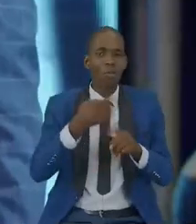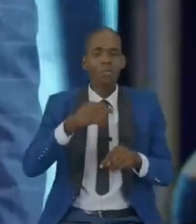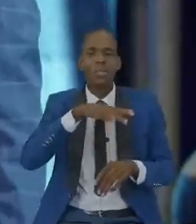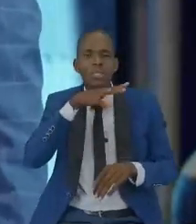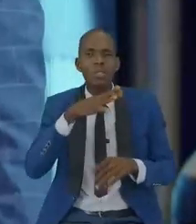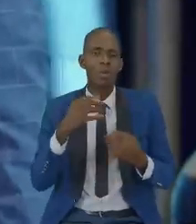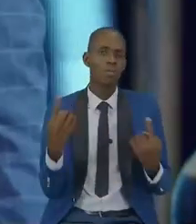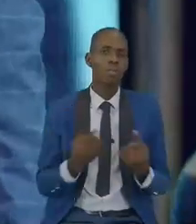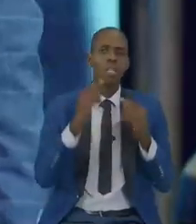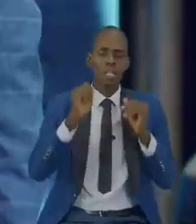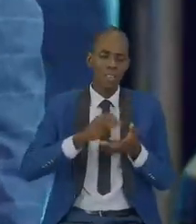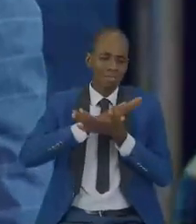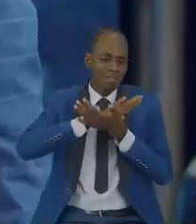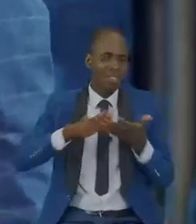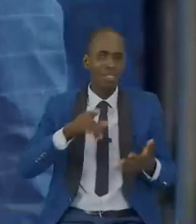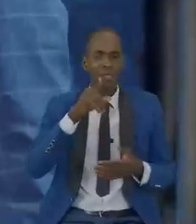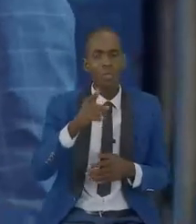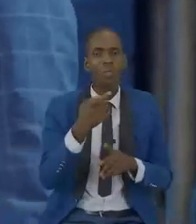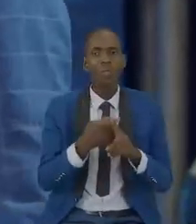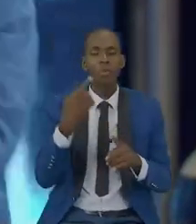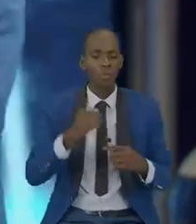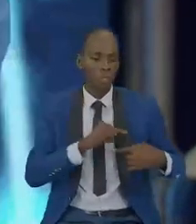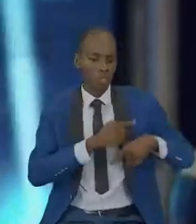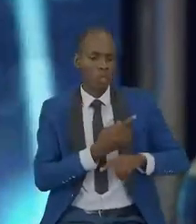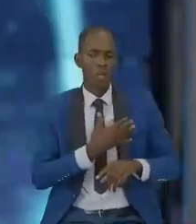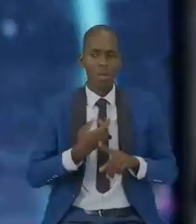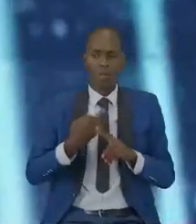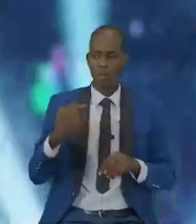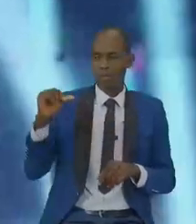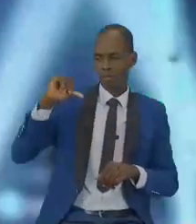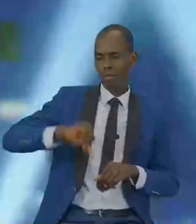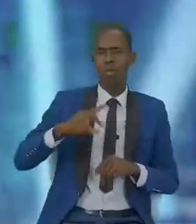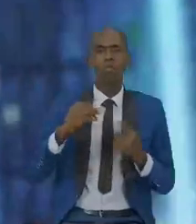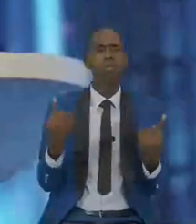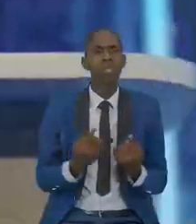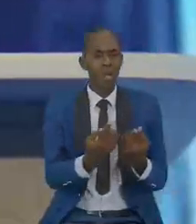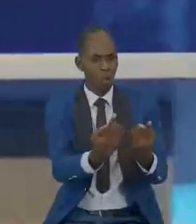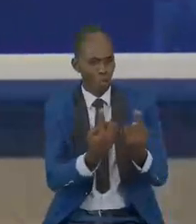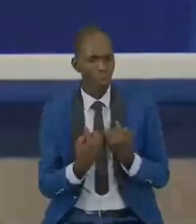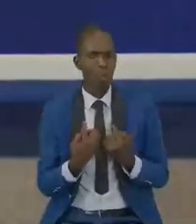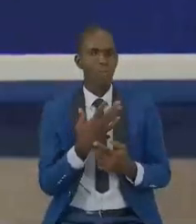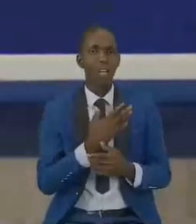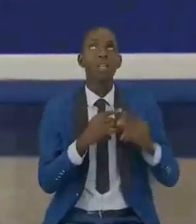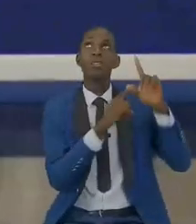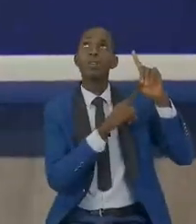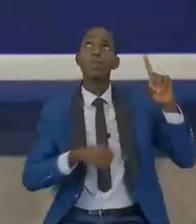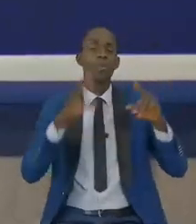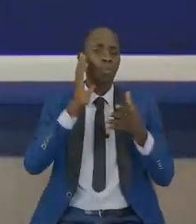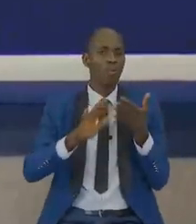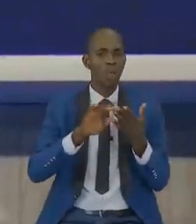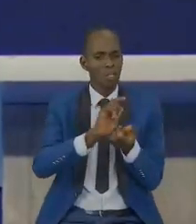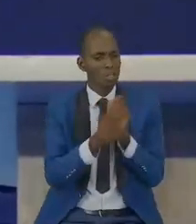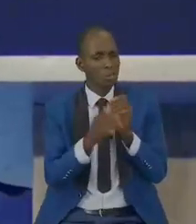purifier de la tache du péché, peut t'épurer de la condamnation et du